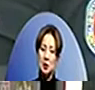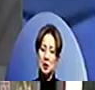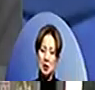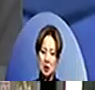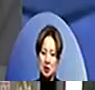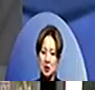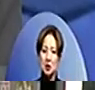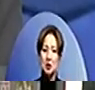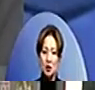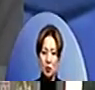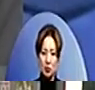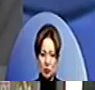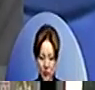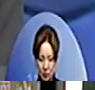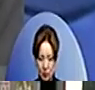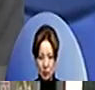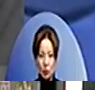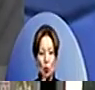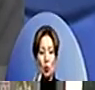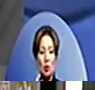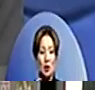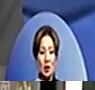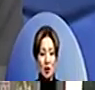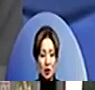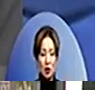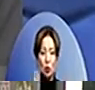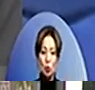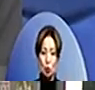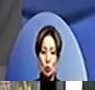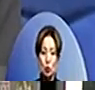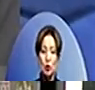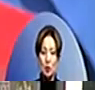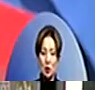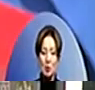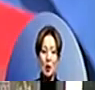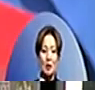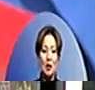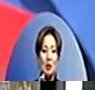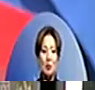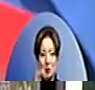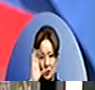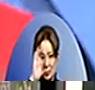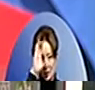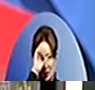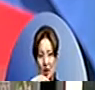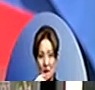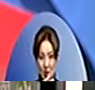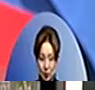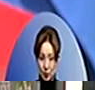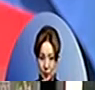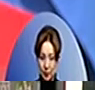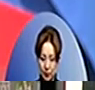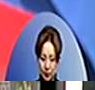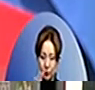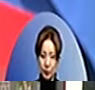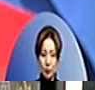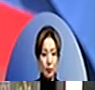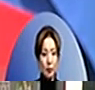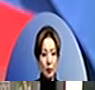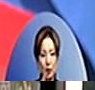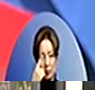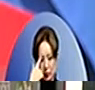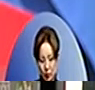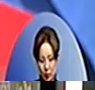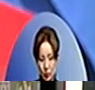судалж, үнэлэлт дүгнэлт өгөх шаардлага байгааг салбарын сайд нь хэлж байна. Монгол улсын их хурл энэ оны эхэнд Монгол улсын хууль